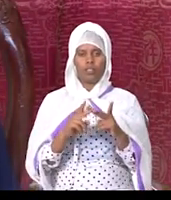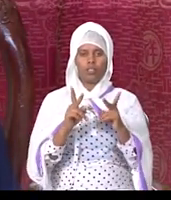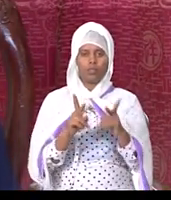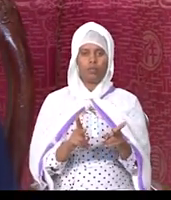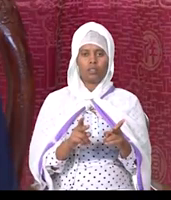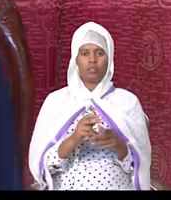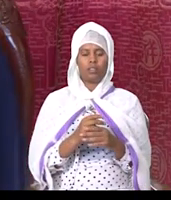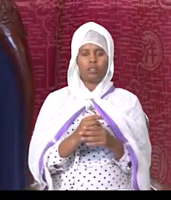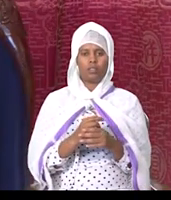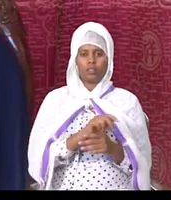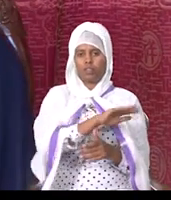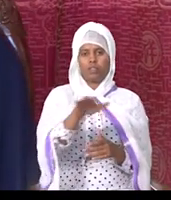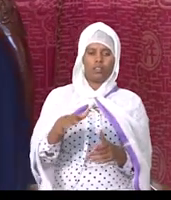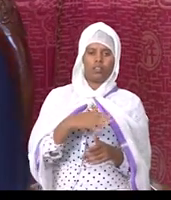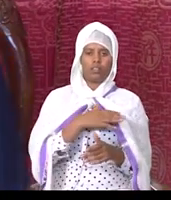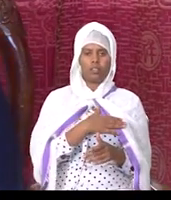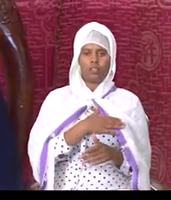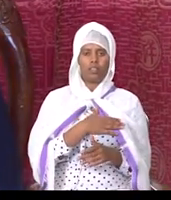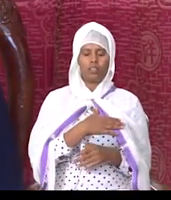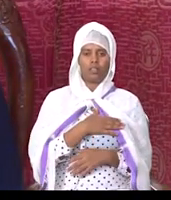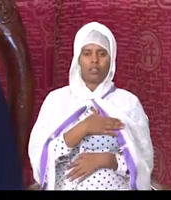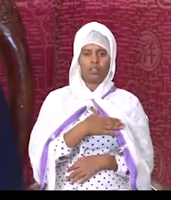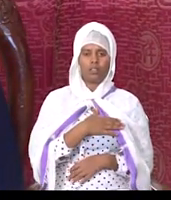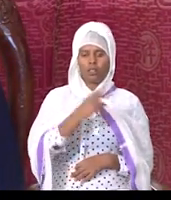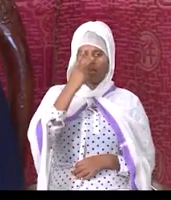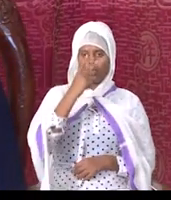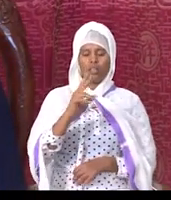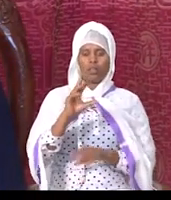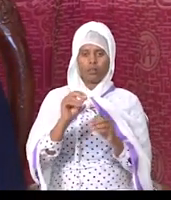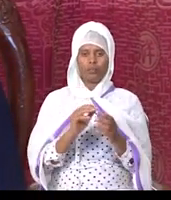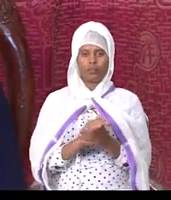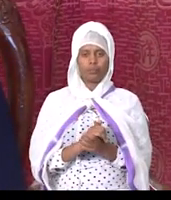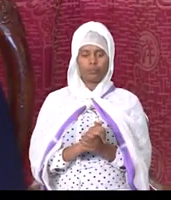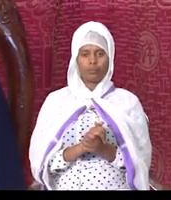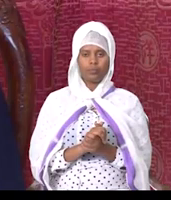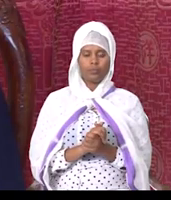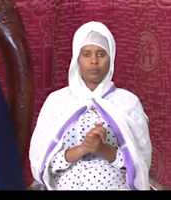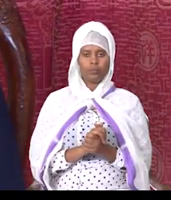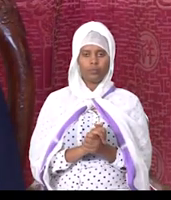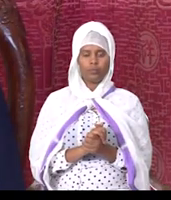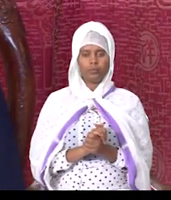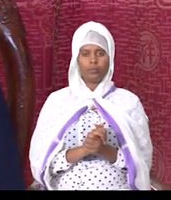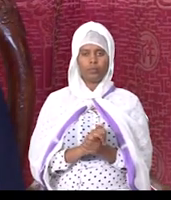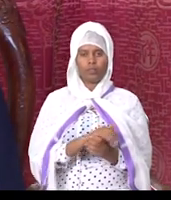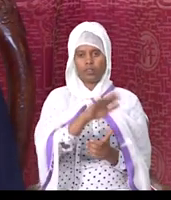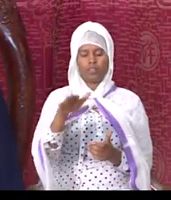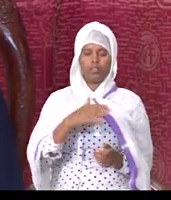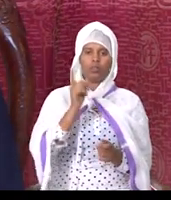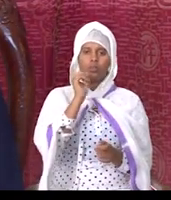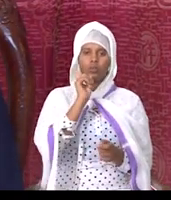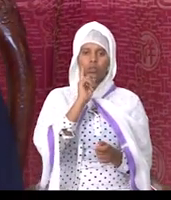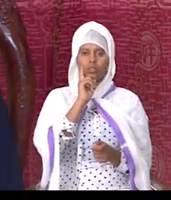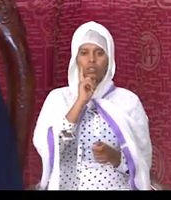بخلاي دما نعنا ن ارايا مالتي ن ارايا نت مالتي